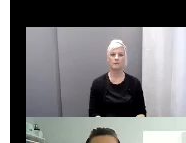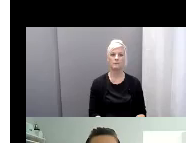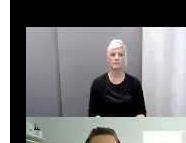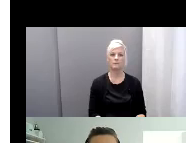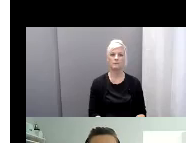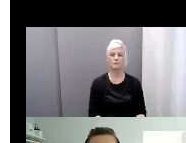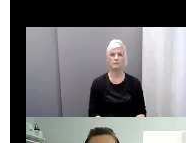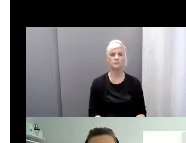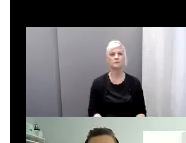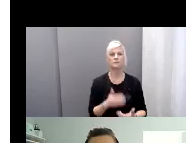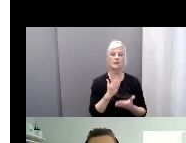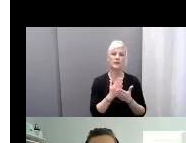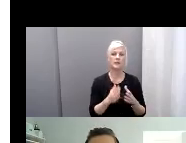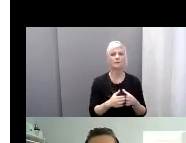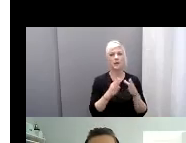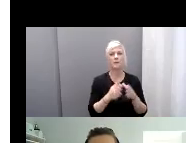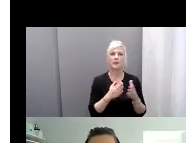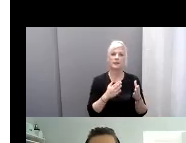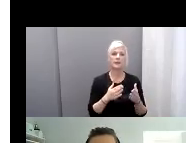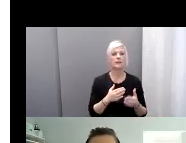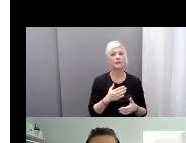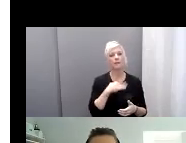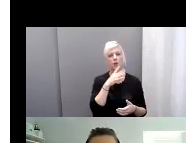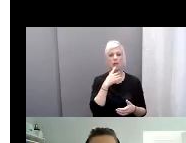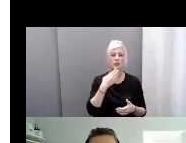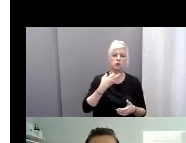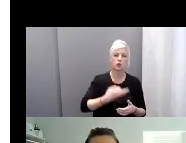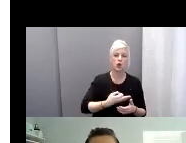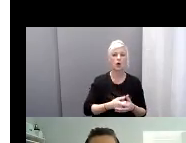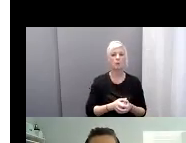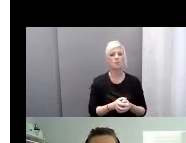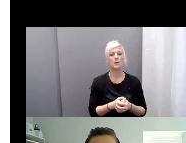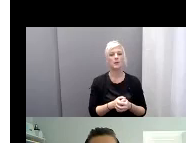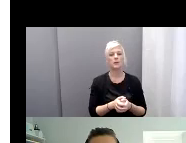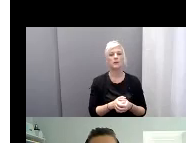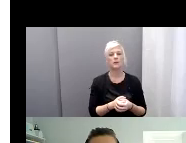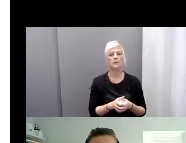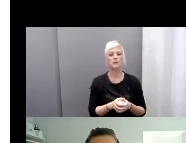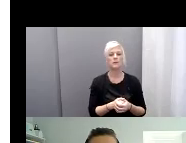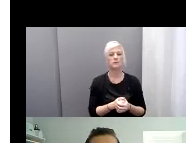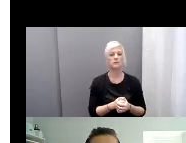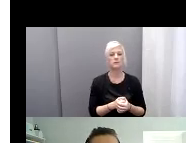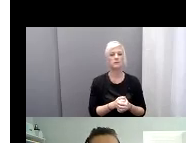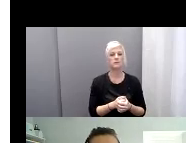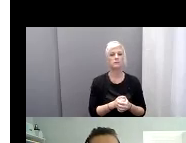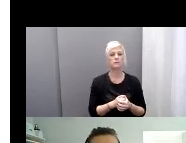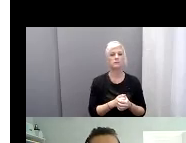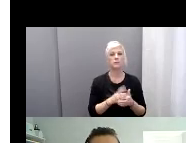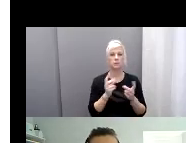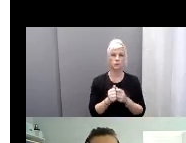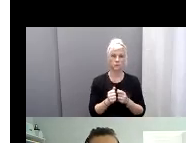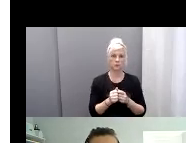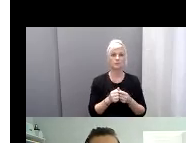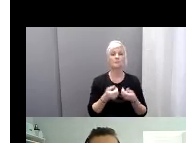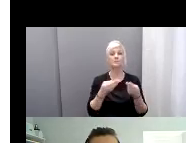äktenskap, familj, föräldraskap och personliga förbindelser på lika villkor som för andra.